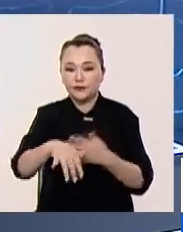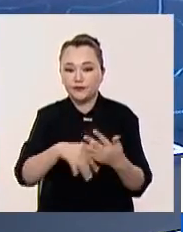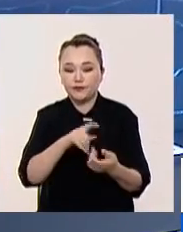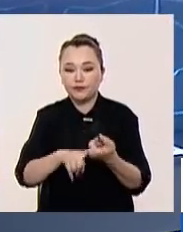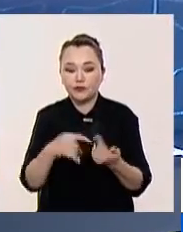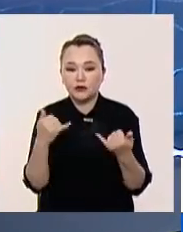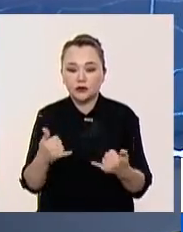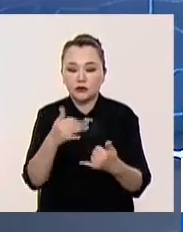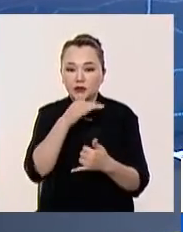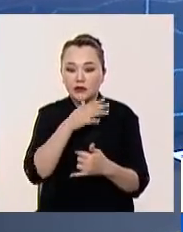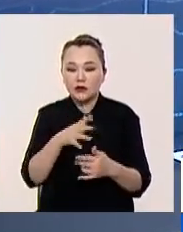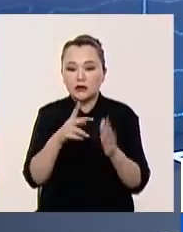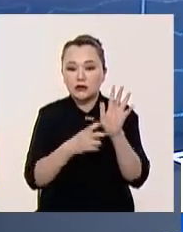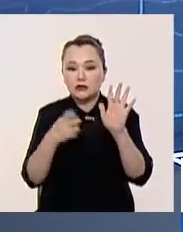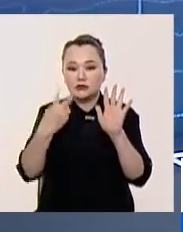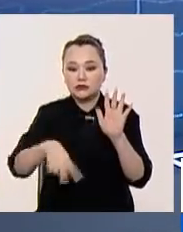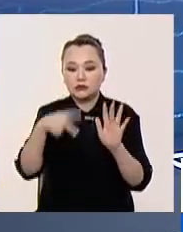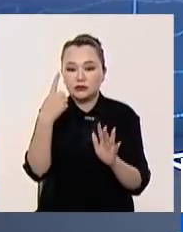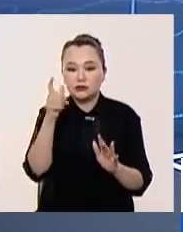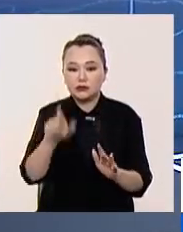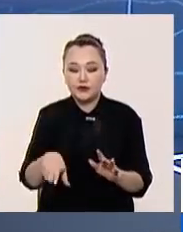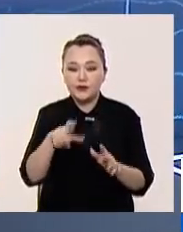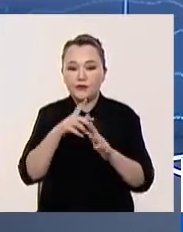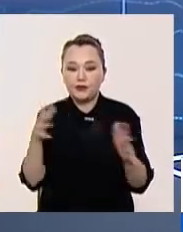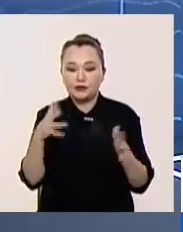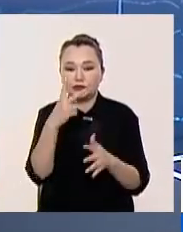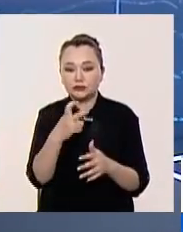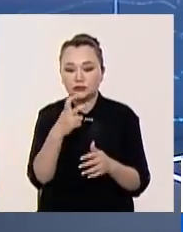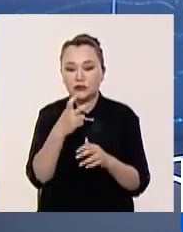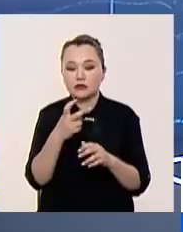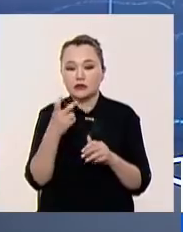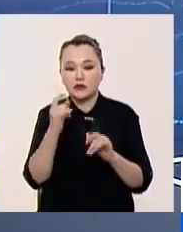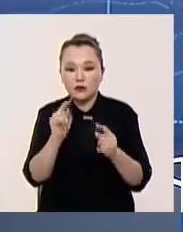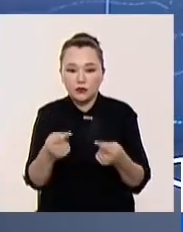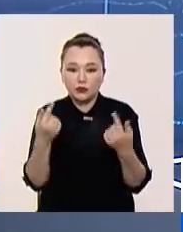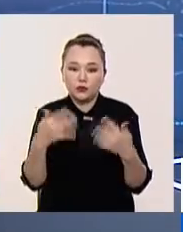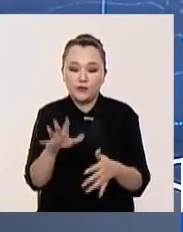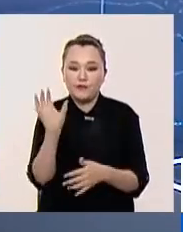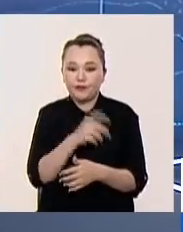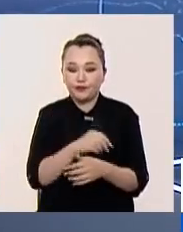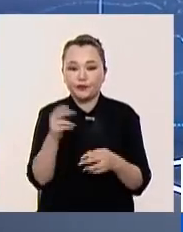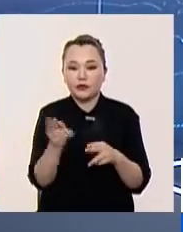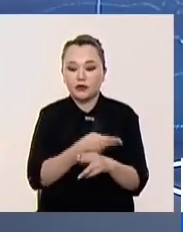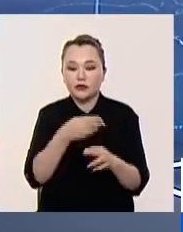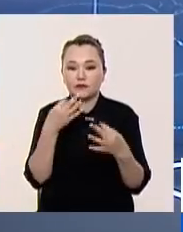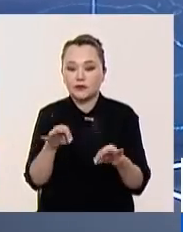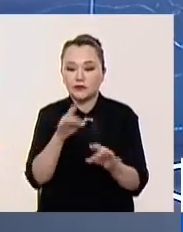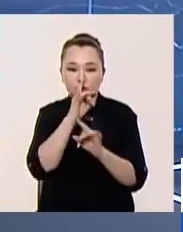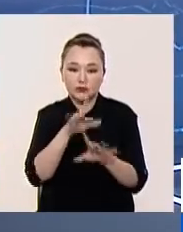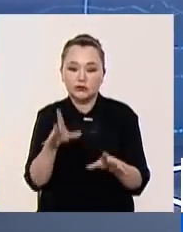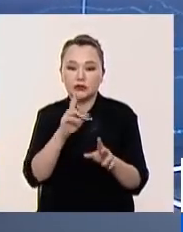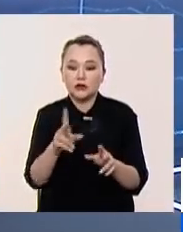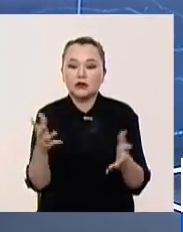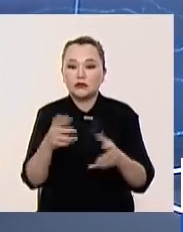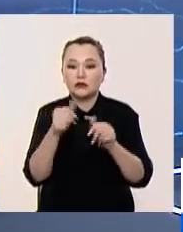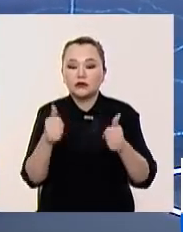На данный момент это 721 человек. Больше 200 из них под арестом. Но не всех лишают свободы. Кому и каким образом